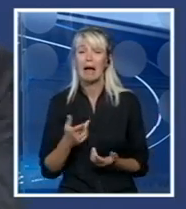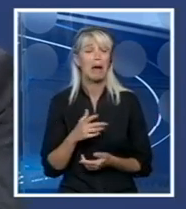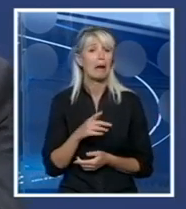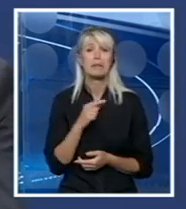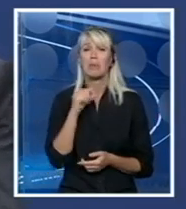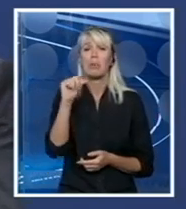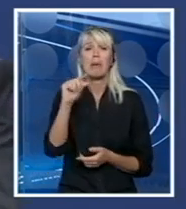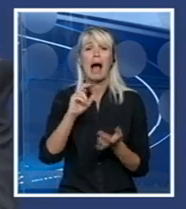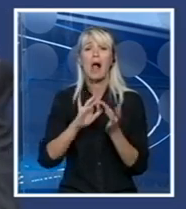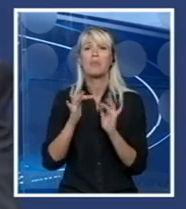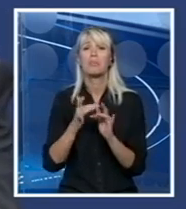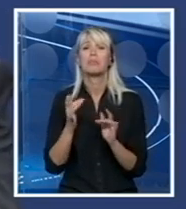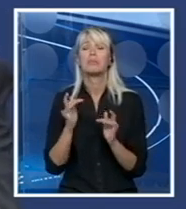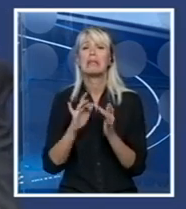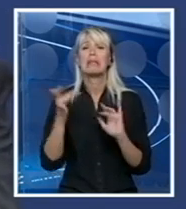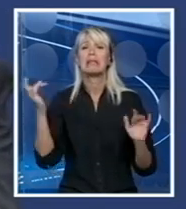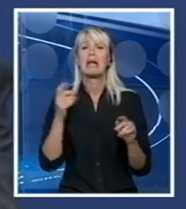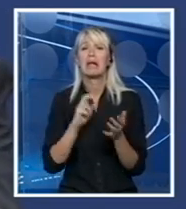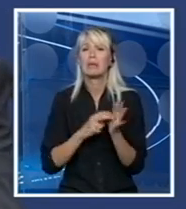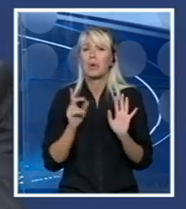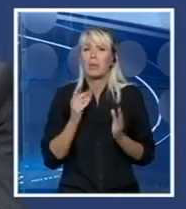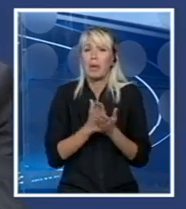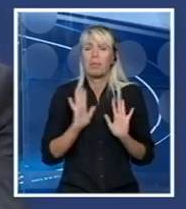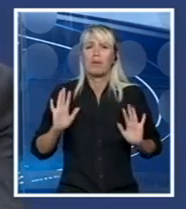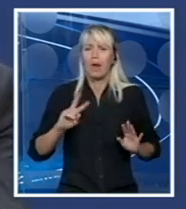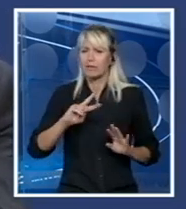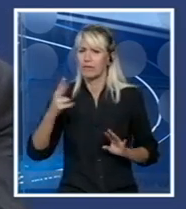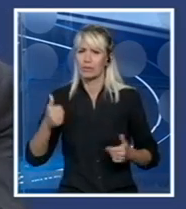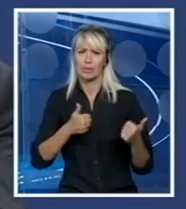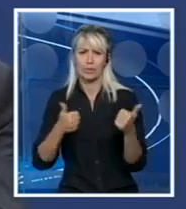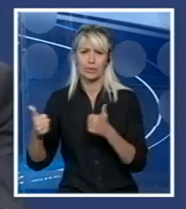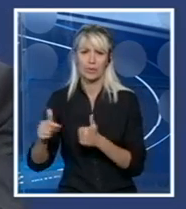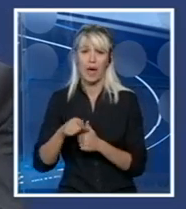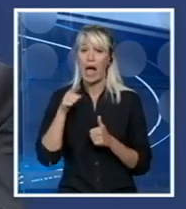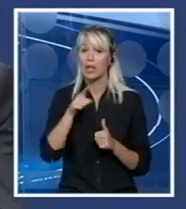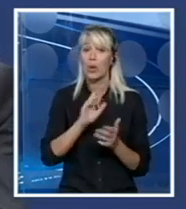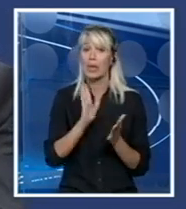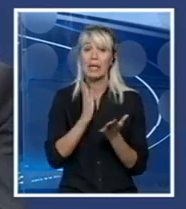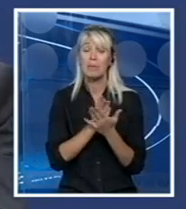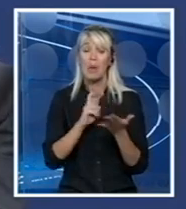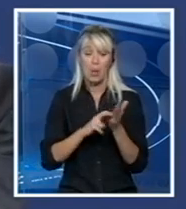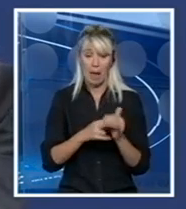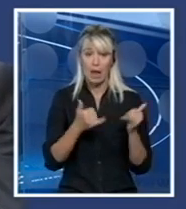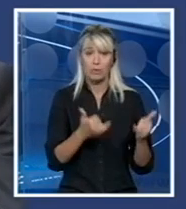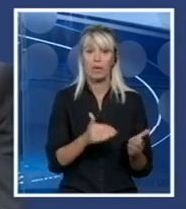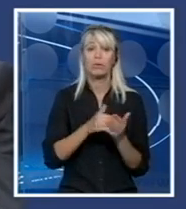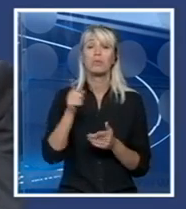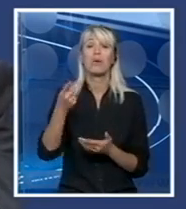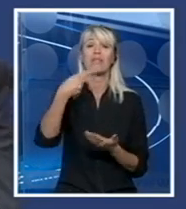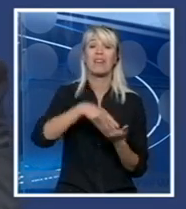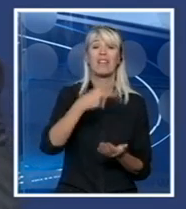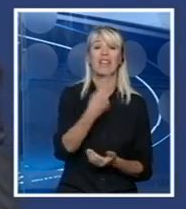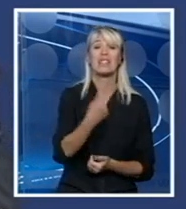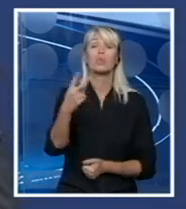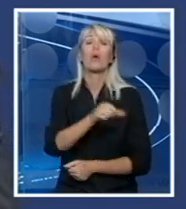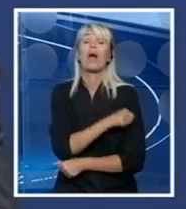On baguje dnevno, kad god padne kiša, tako? Ali mi znamo da tog tek 22. smo trebali da radimo. A da probu radimo u oktobru na